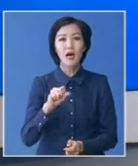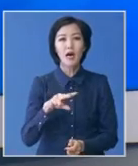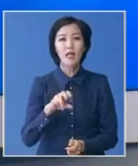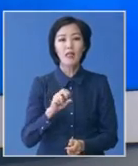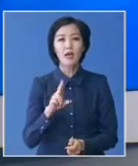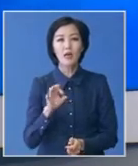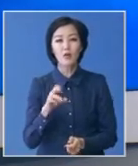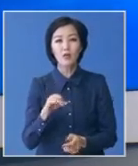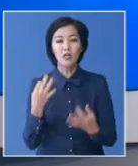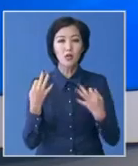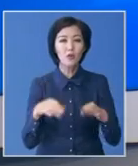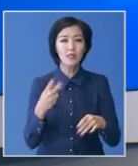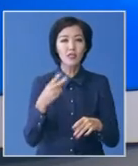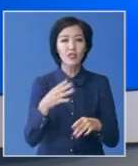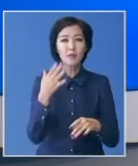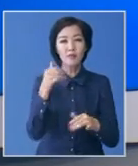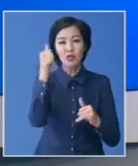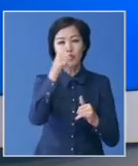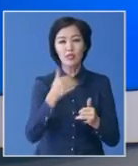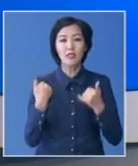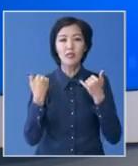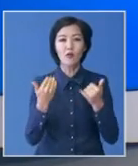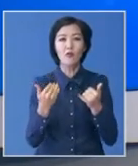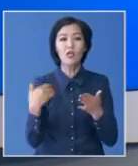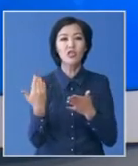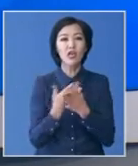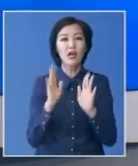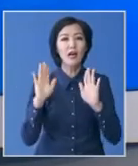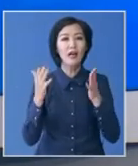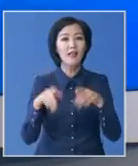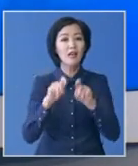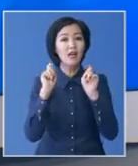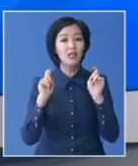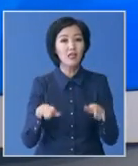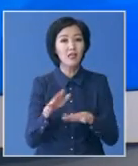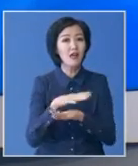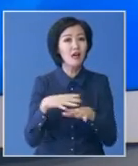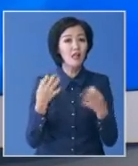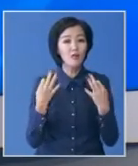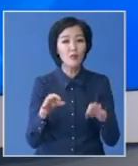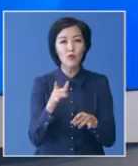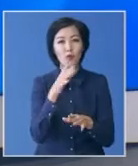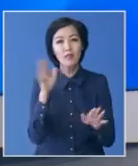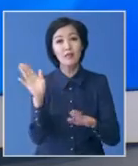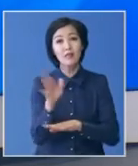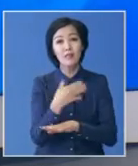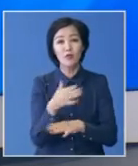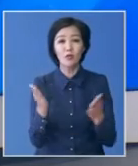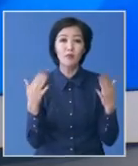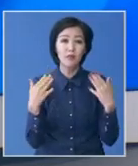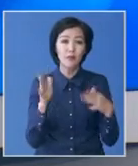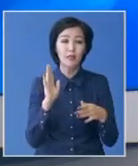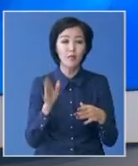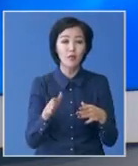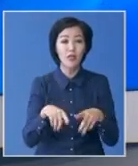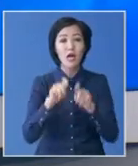Алакөлде тәуелсіздіктің 25 жылдығына орай жаңа аллея ашылды. Енді жергілікті халық бос уақытында сонда ағыдырып серуендейтін болады. Демалыс